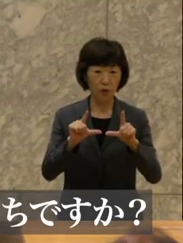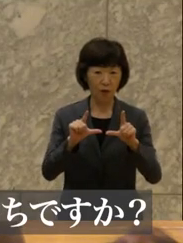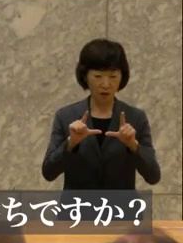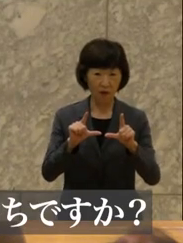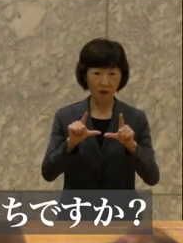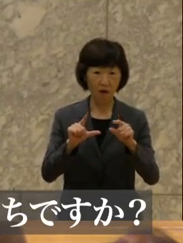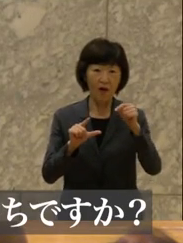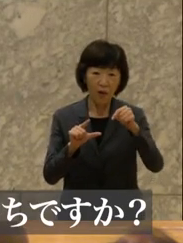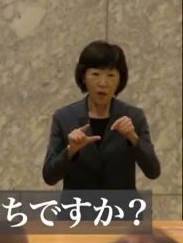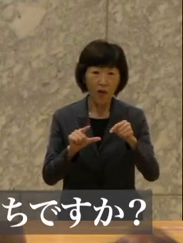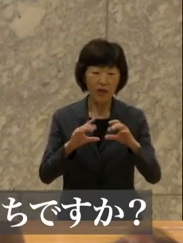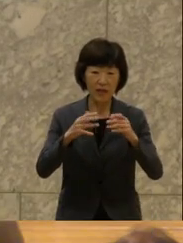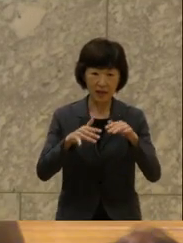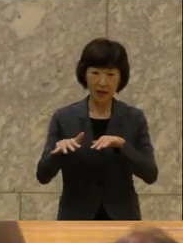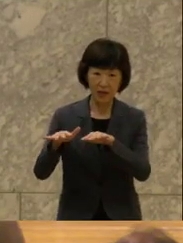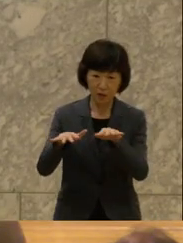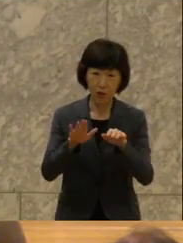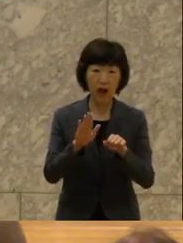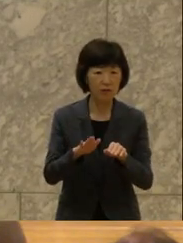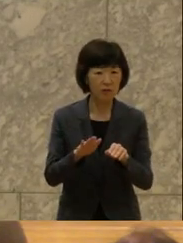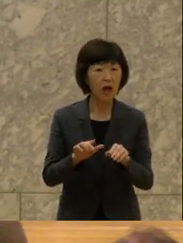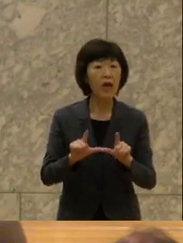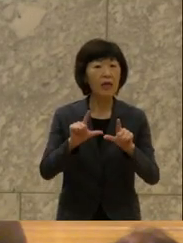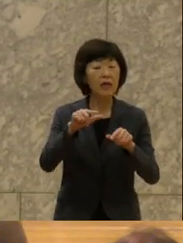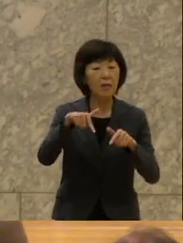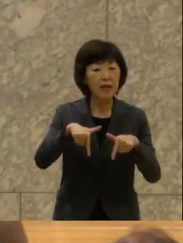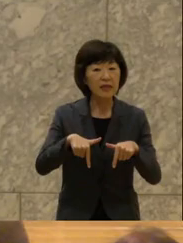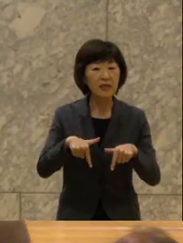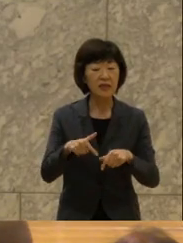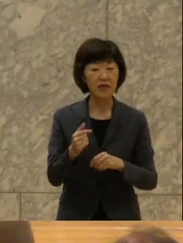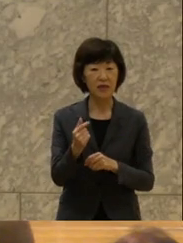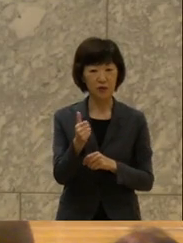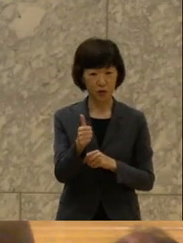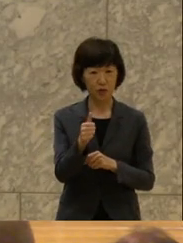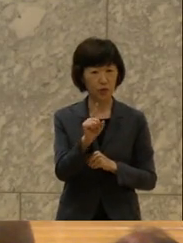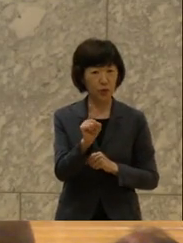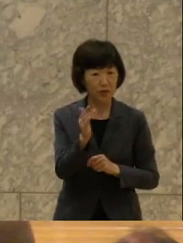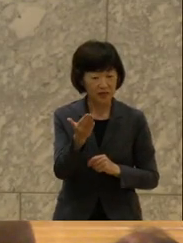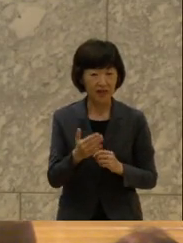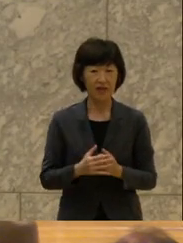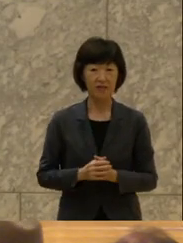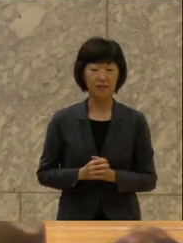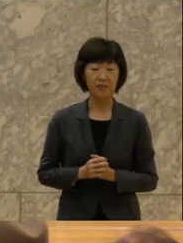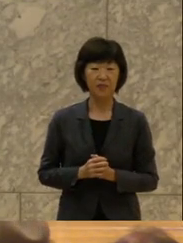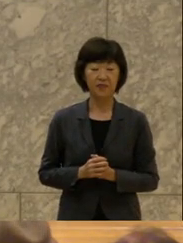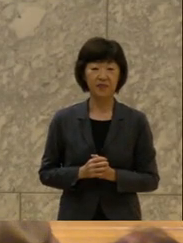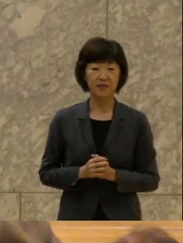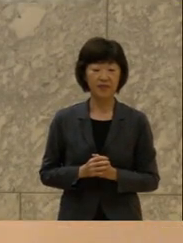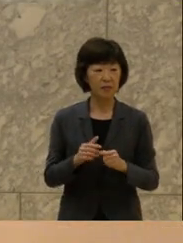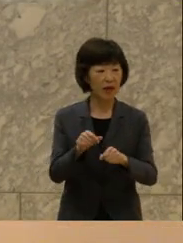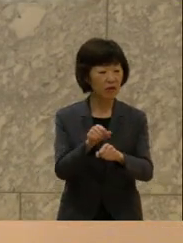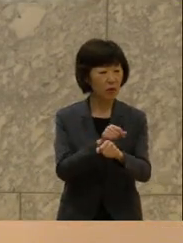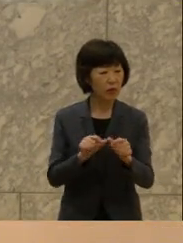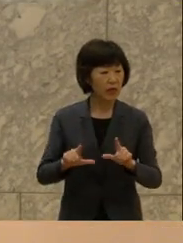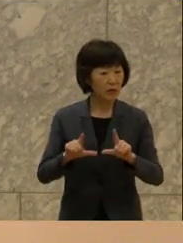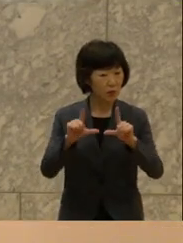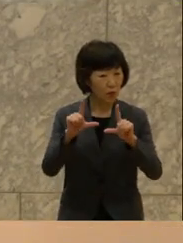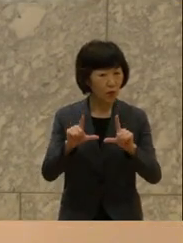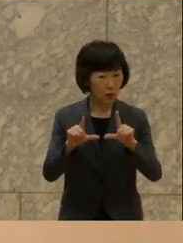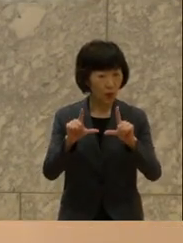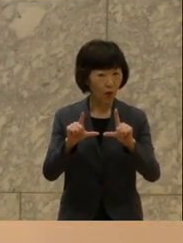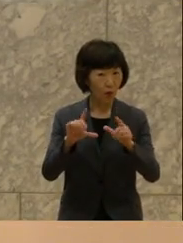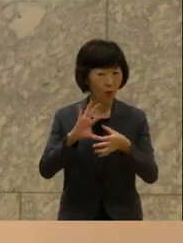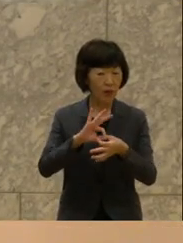お二人はどんなお気持ちですか山西選手そうですね特に東京オリンピックでは